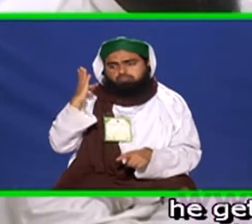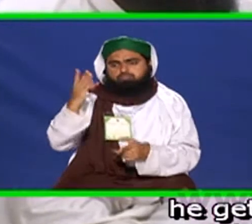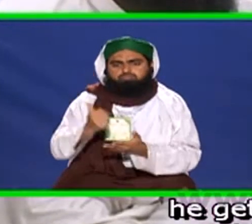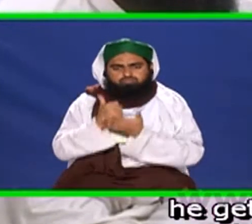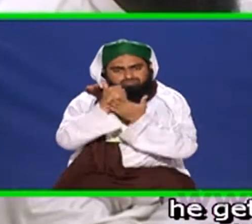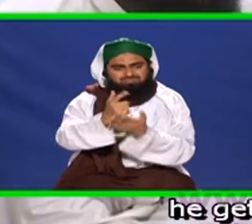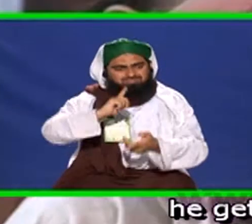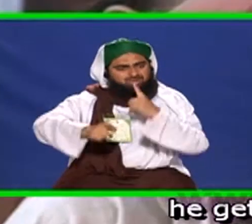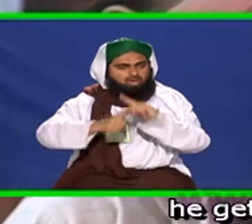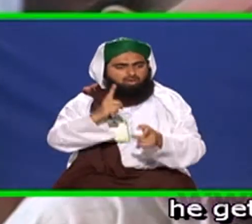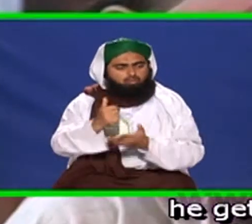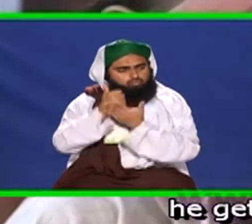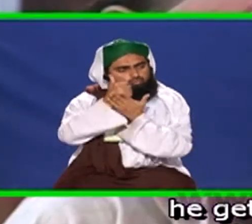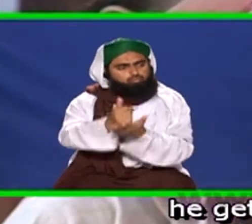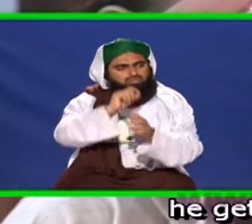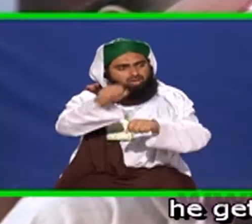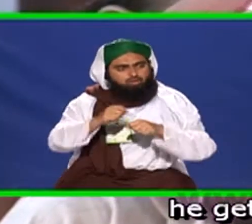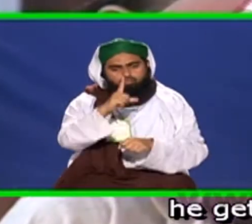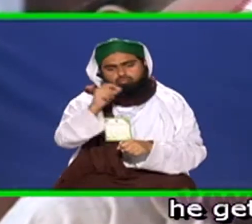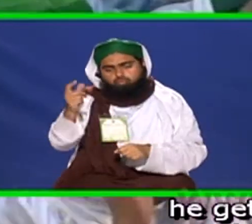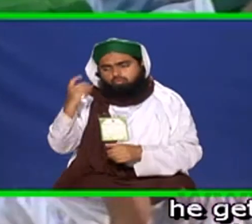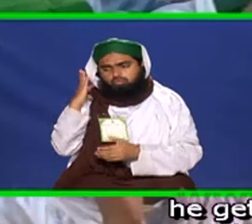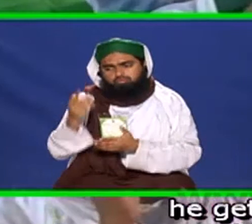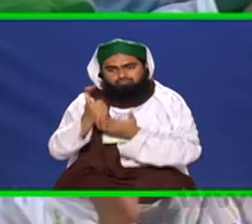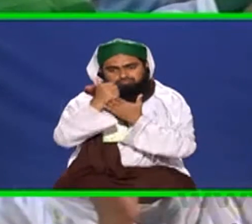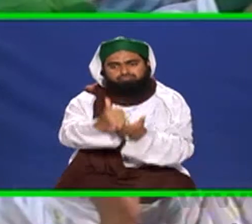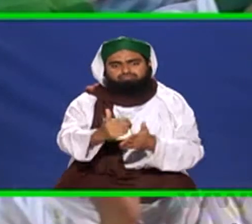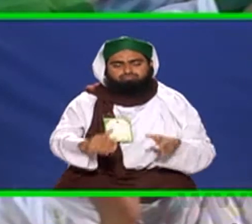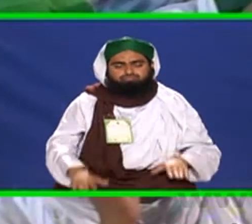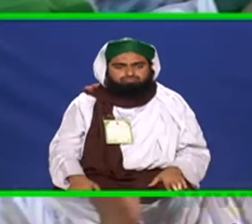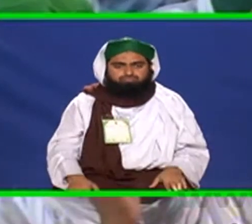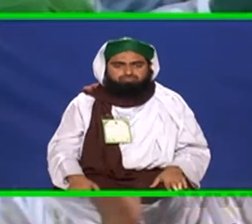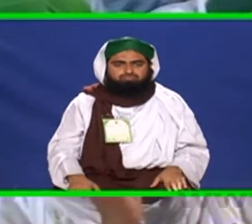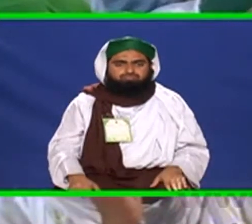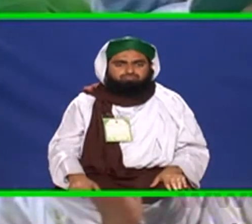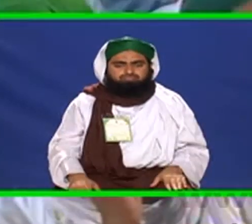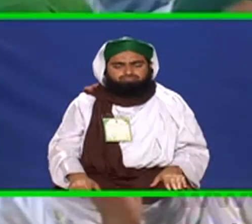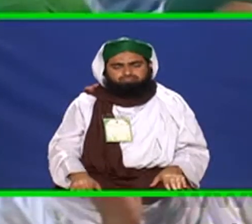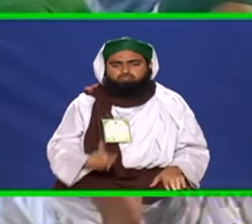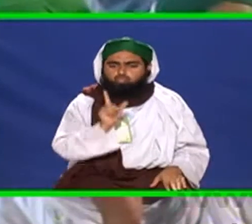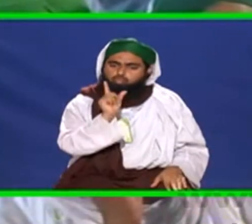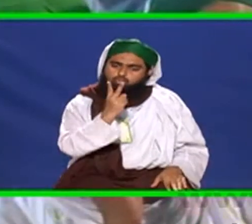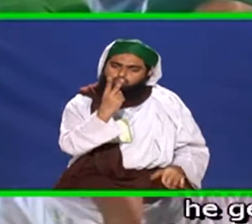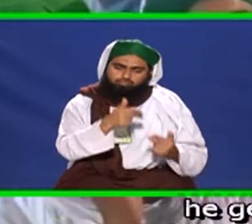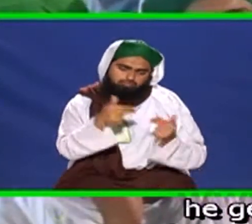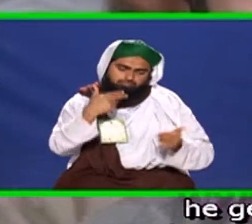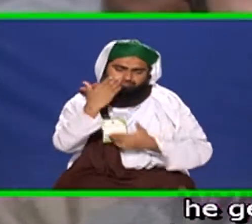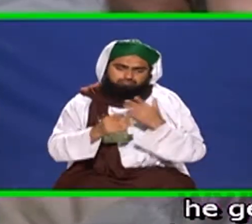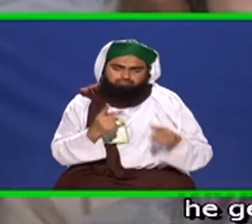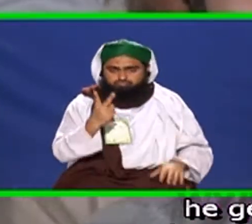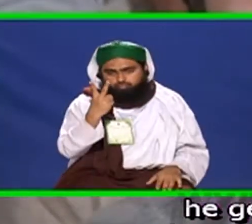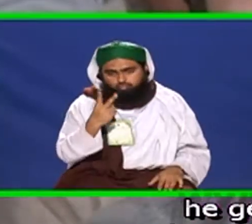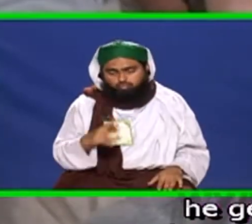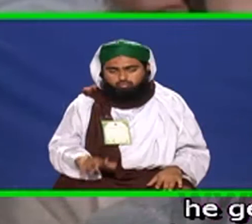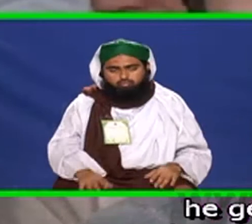کو گھوڑے پیش کرنے کا ثواب ملتا ہے، یا یوں فرمایا کہ دونوں الفاظ شریف میں 100 غازیوں